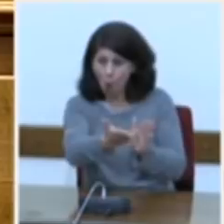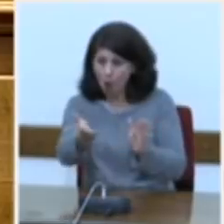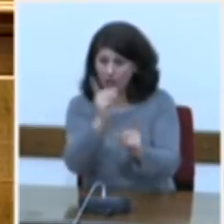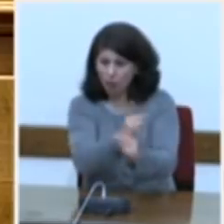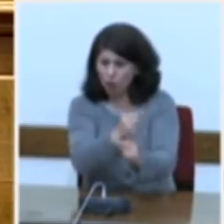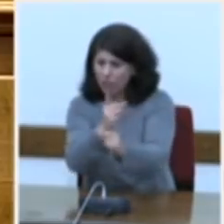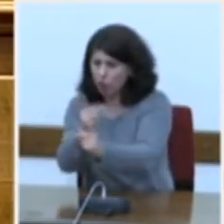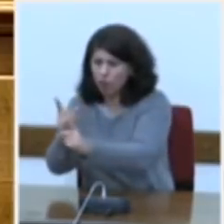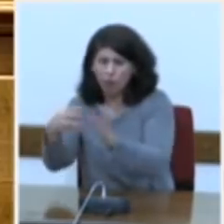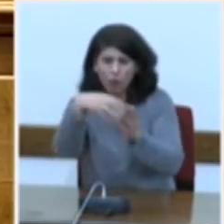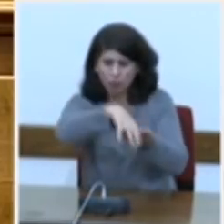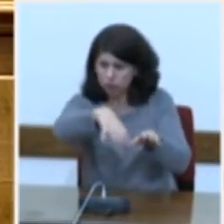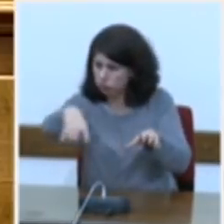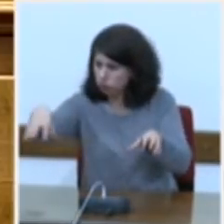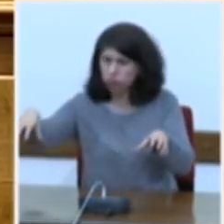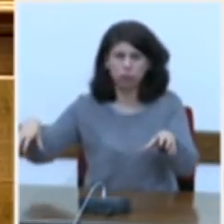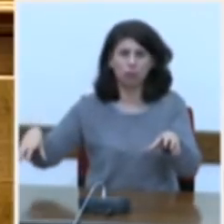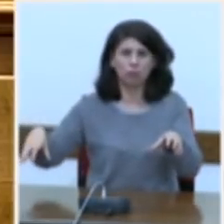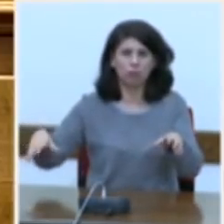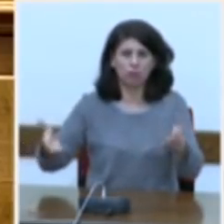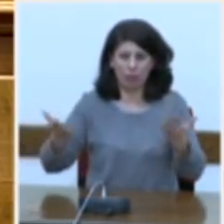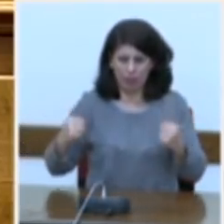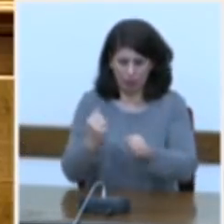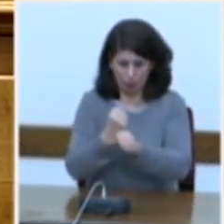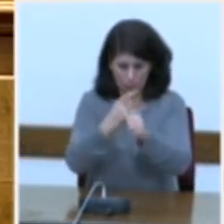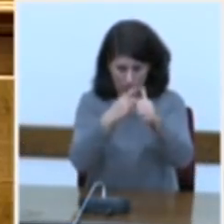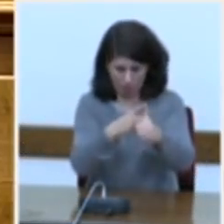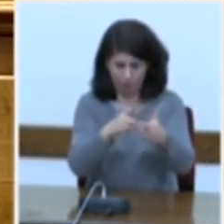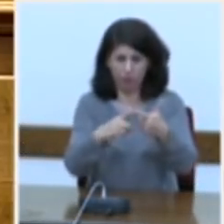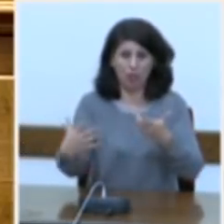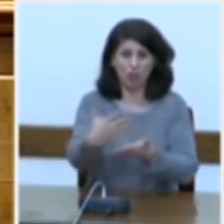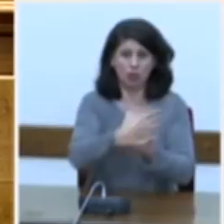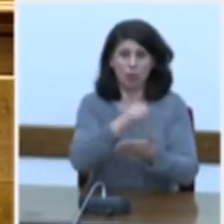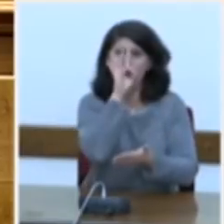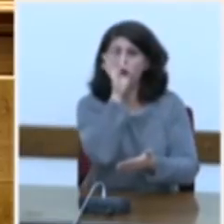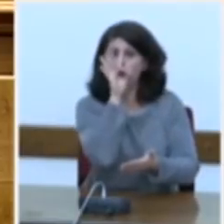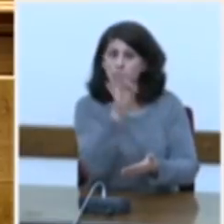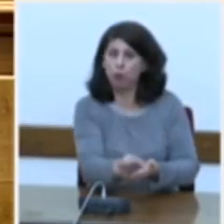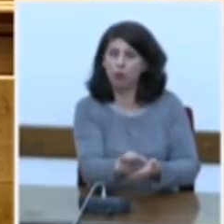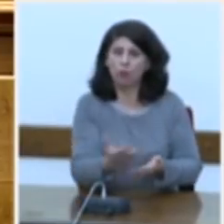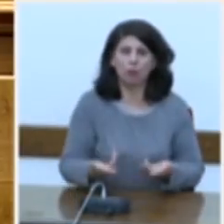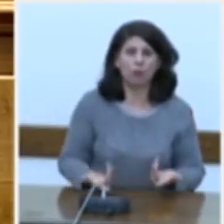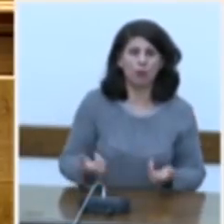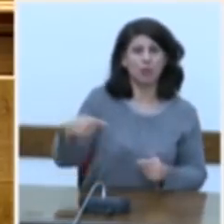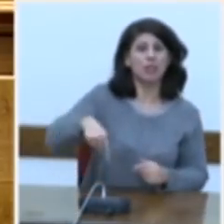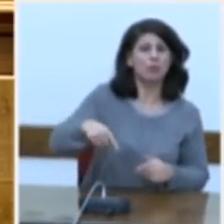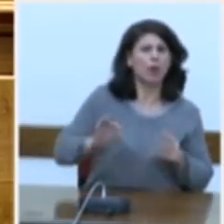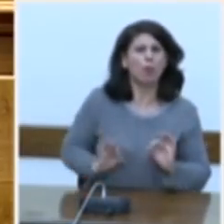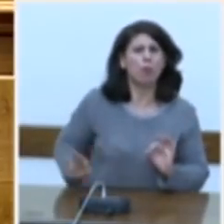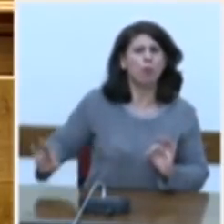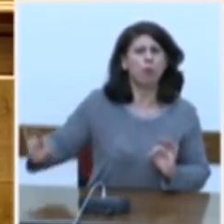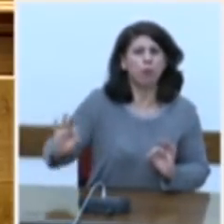μια στιγμή στην άλλη βρέθηκαν χωρίς δουλειά, χωρίς εισόδημα και σήμερα βρίσκονται στα όρια